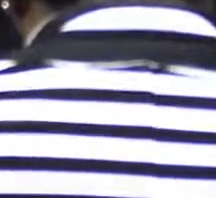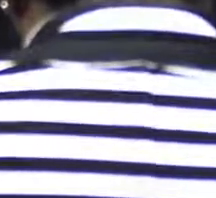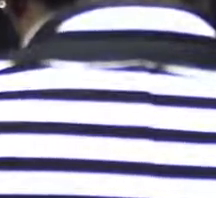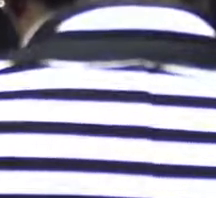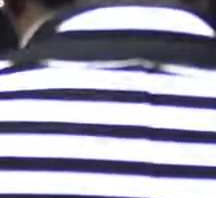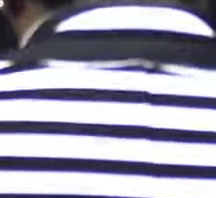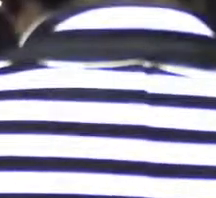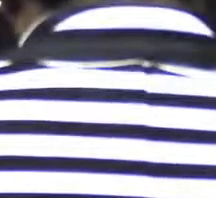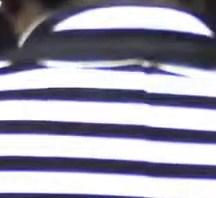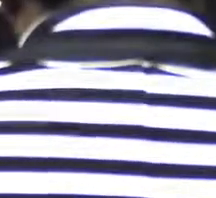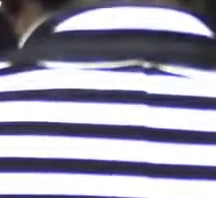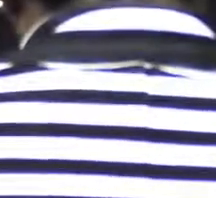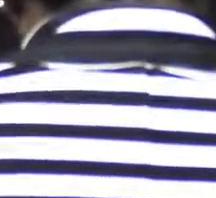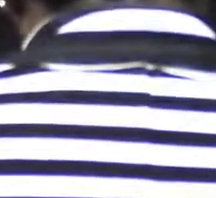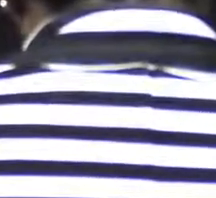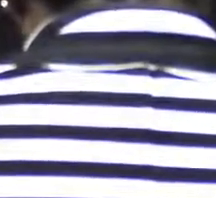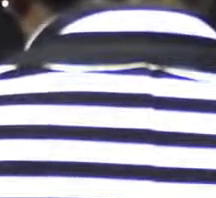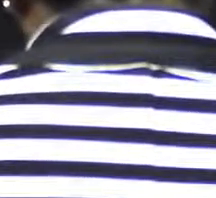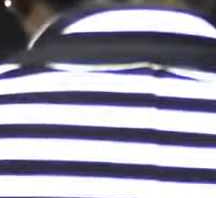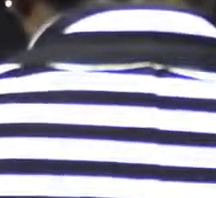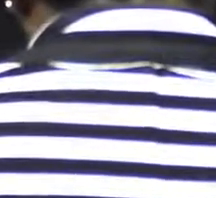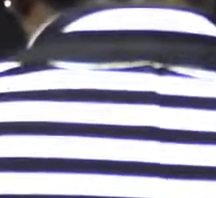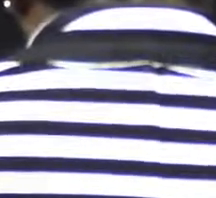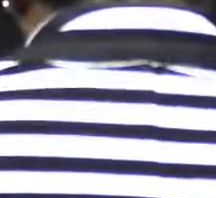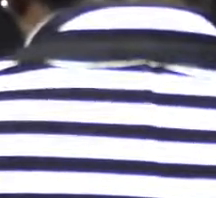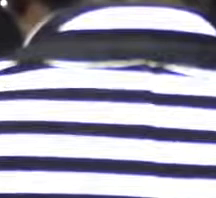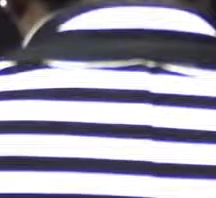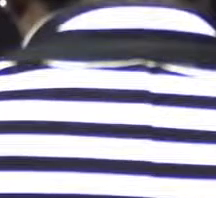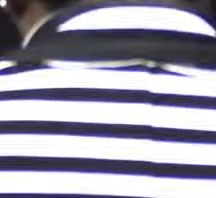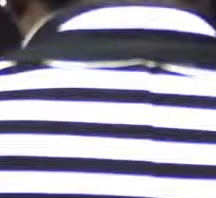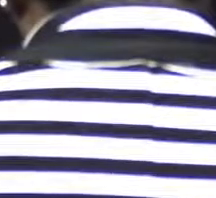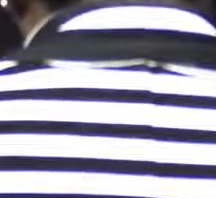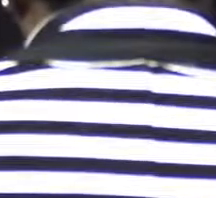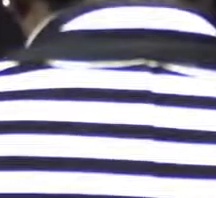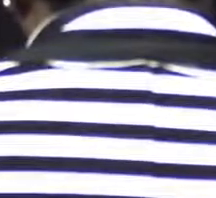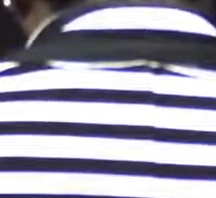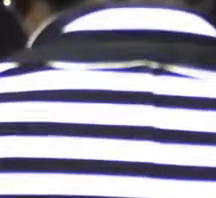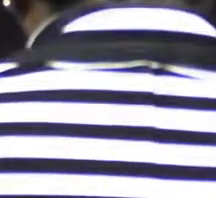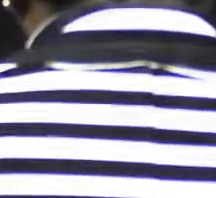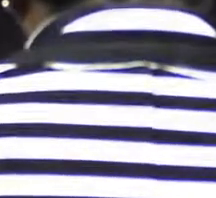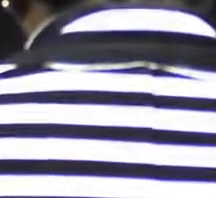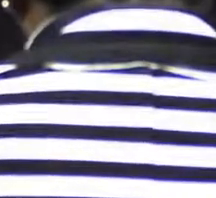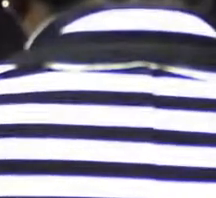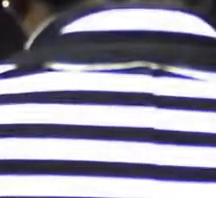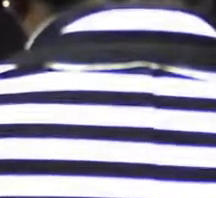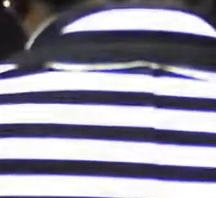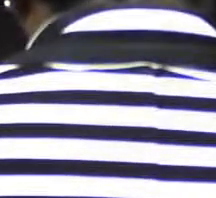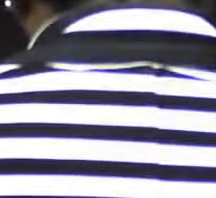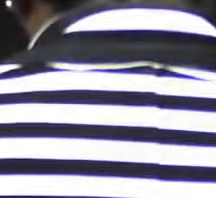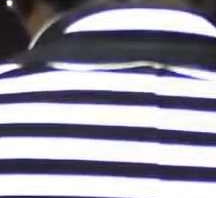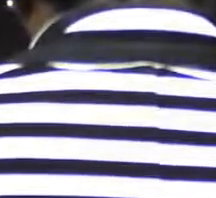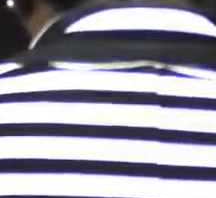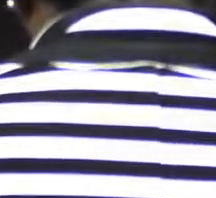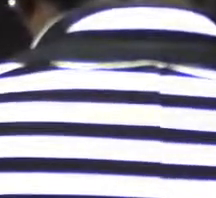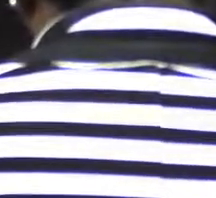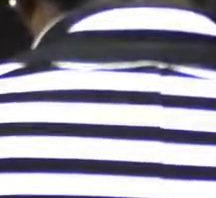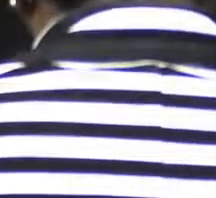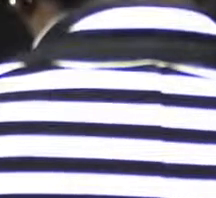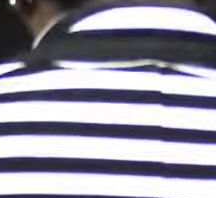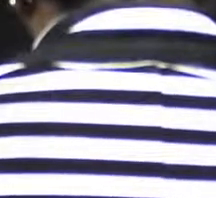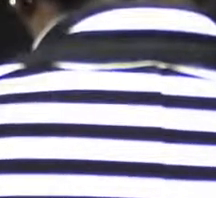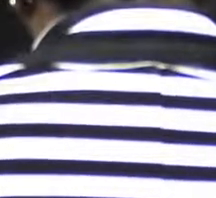uyasithanda. Wena baba uhlala unathi ngezikhathi zonke. Uyasibuka lapho sinyathela Nkulunkulu onamandla